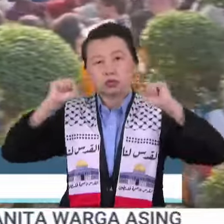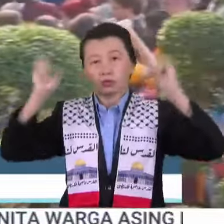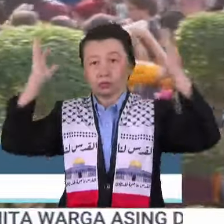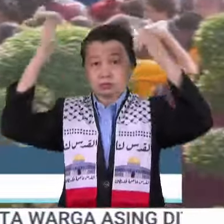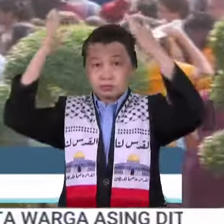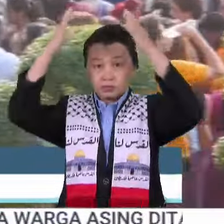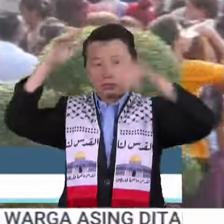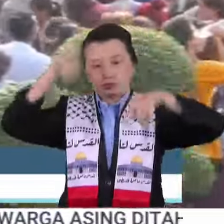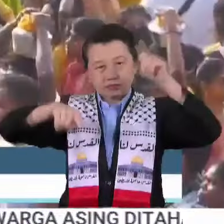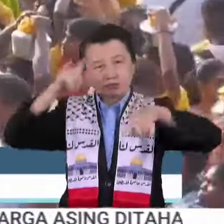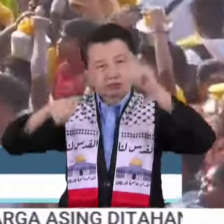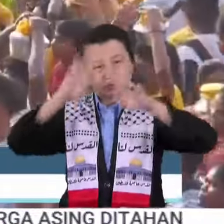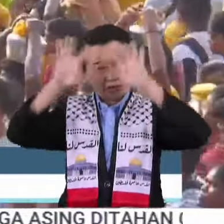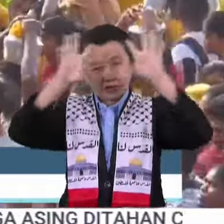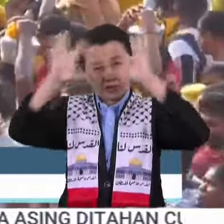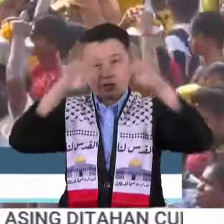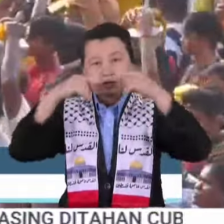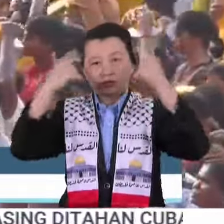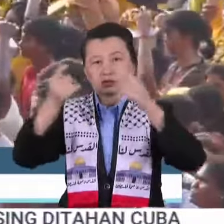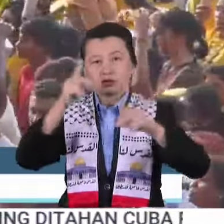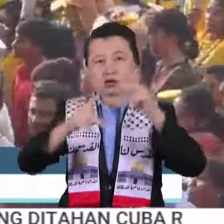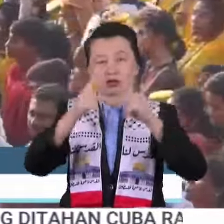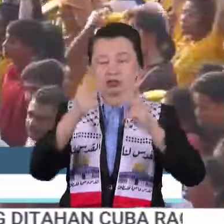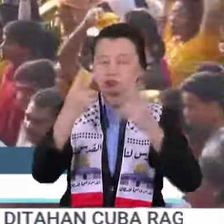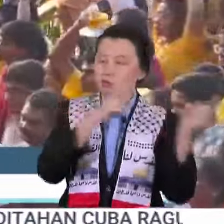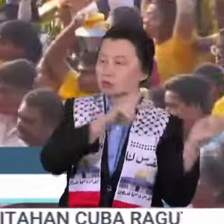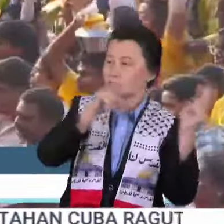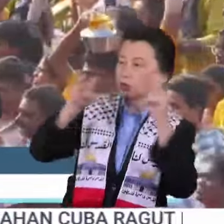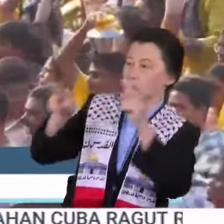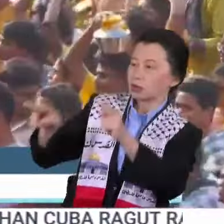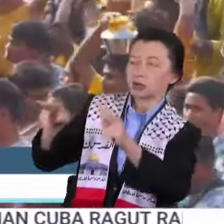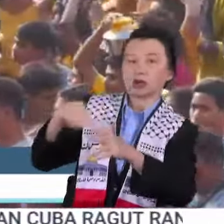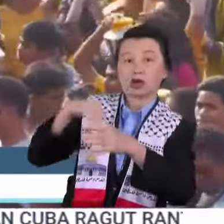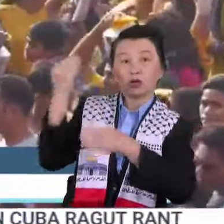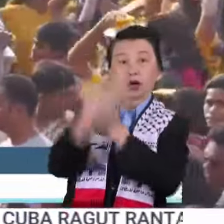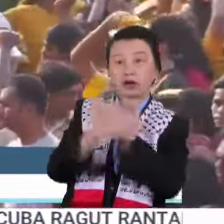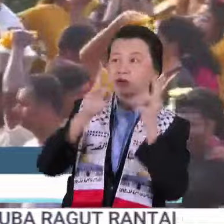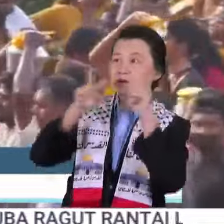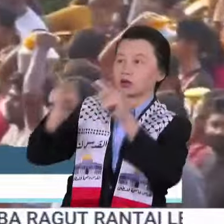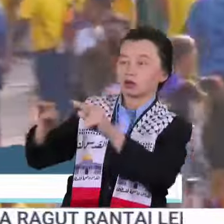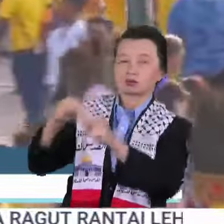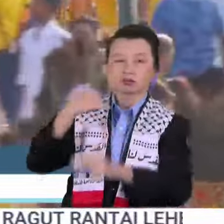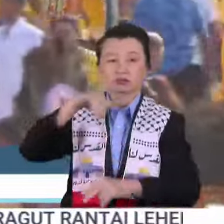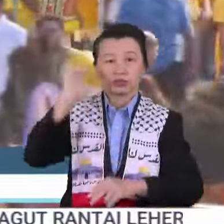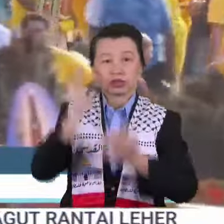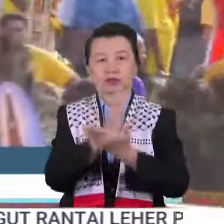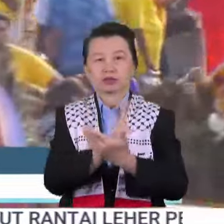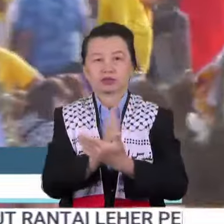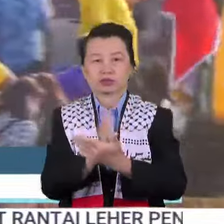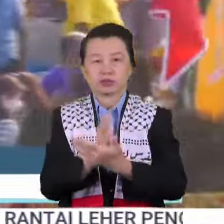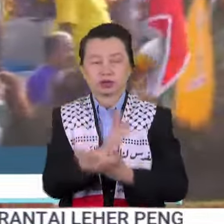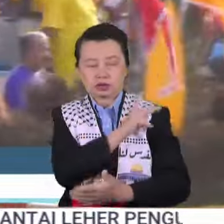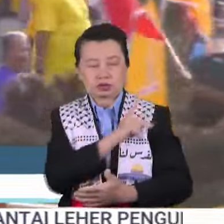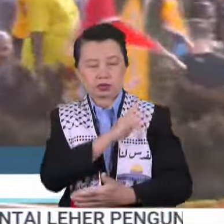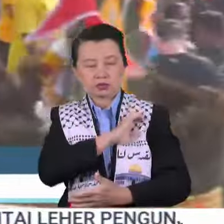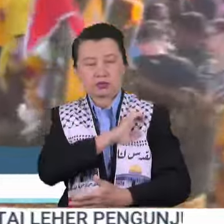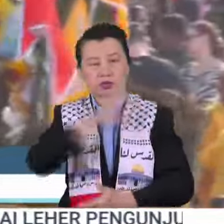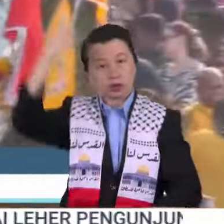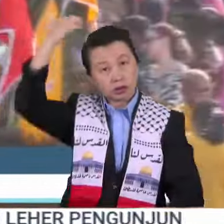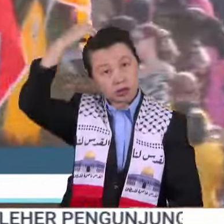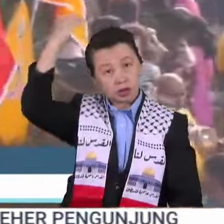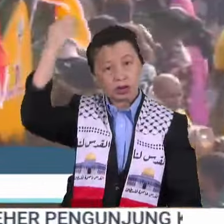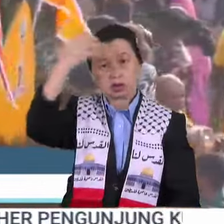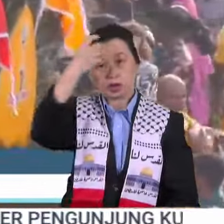dengan variasi rekaan kreatif berjaya menarik sebilangan pelancong tempatan dan luar negara. Semalam, pemangku Ketua Polis Selangor, Dato'